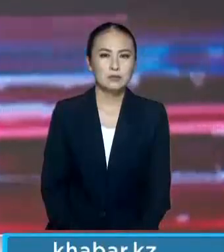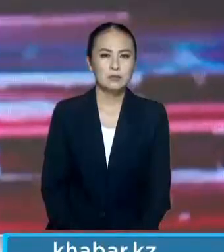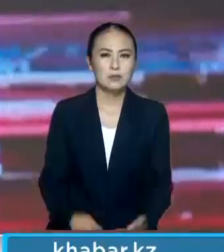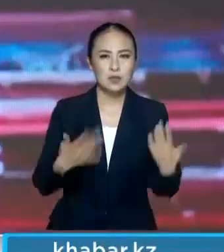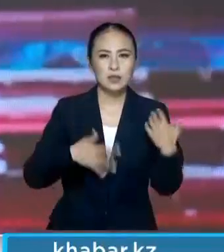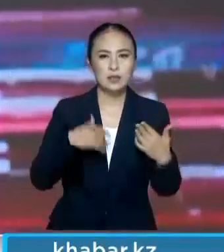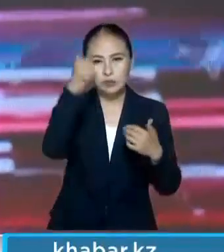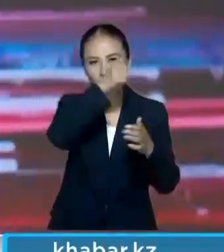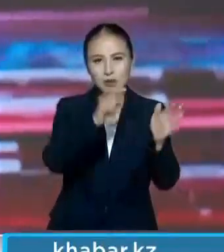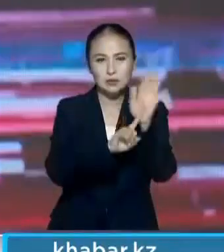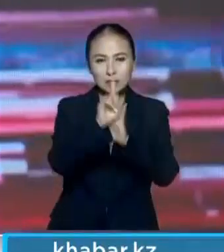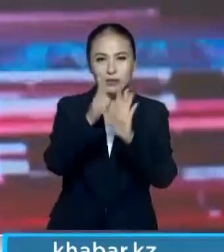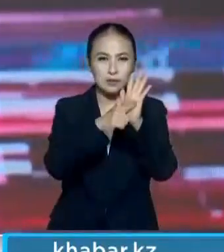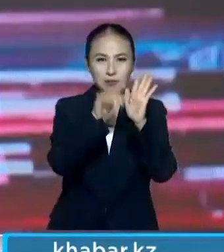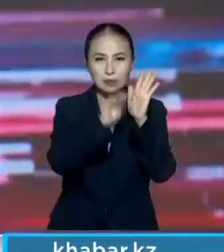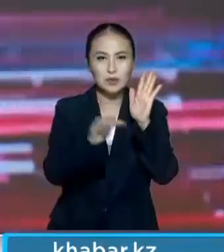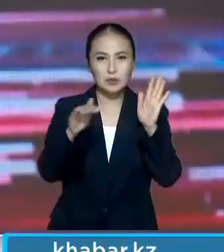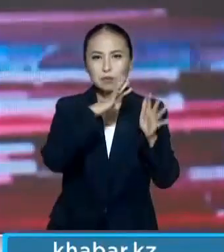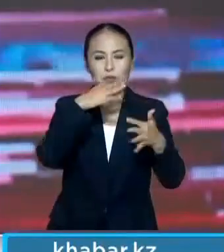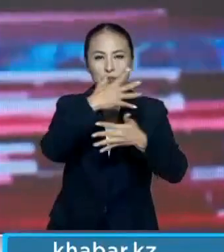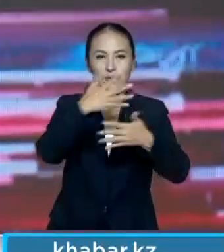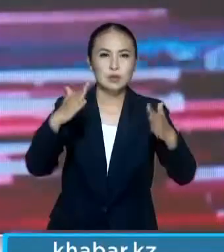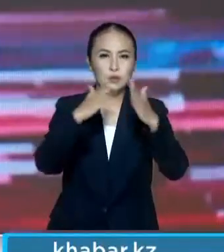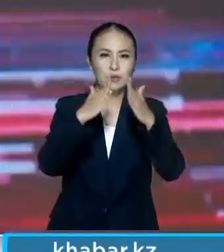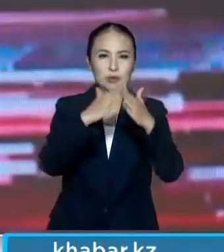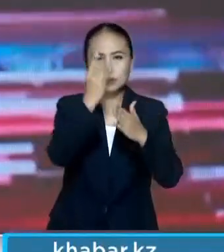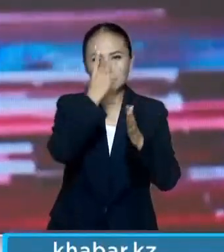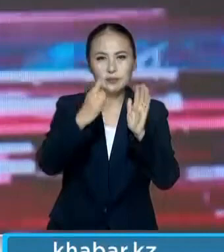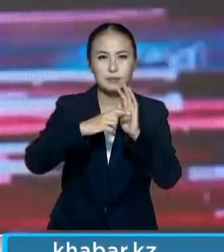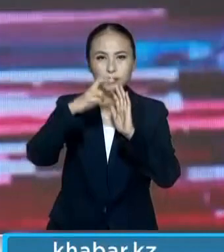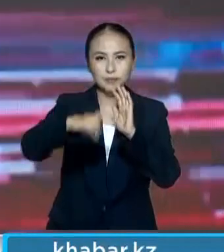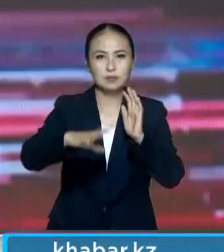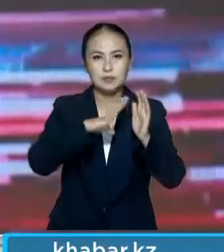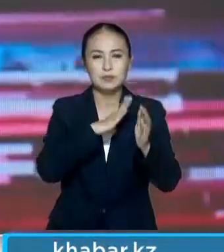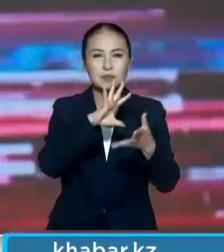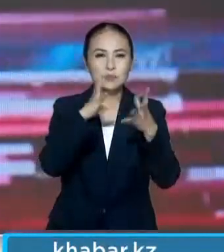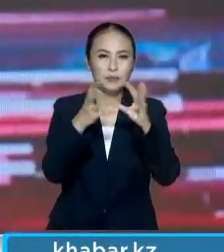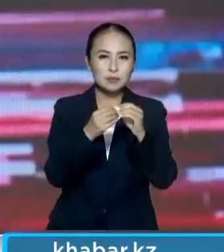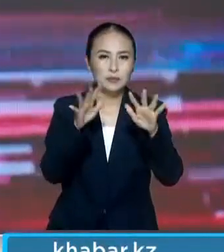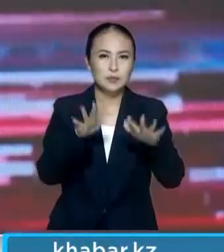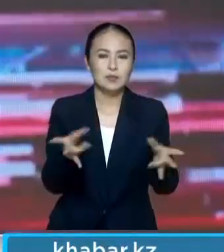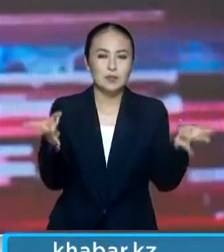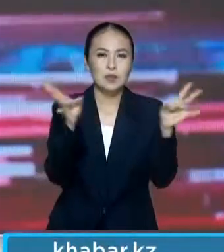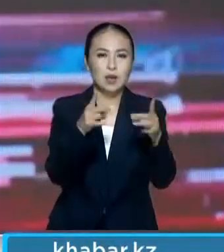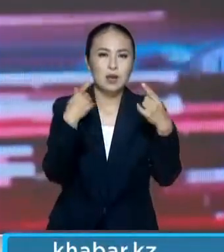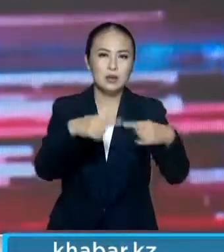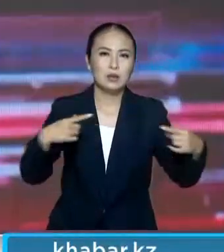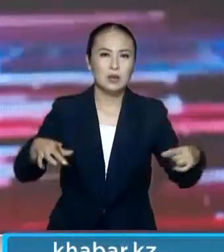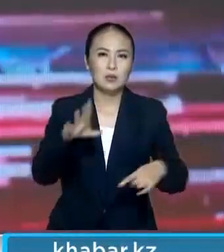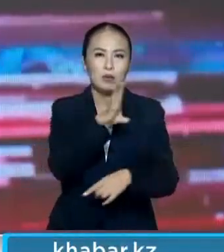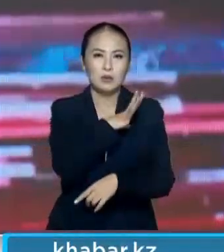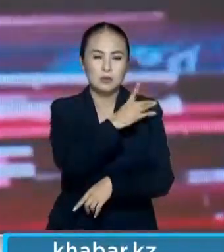Ал Таразда жыл басына бері 7 бала көп қабатты үйдің терезесінен құлап кеткен. Олардың бірі қаза болса, қалғандар әр түрлі